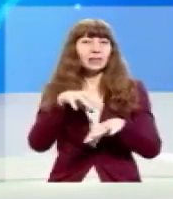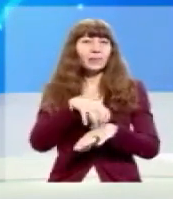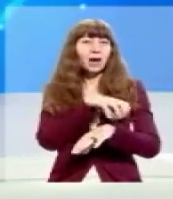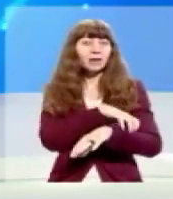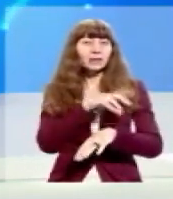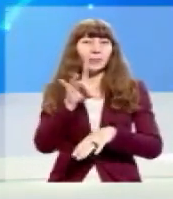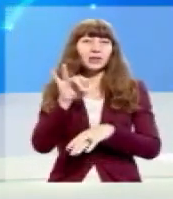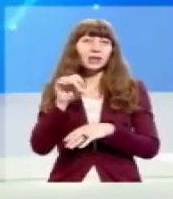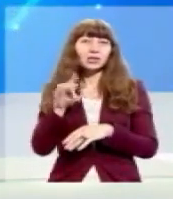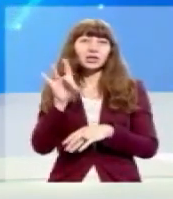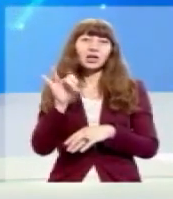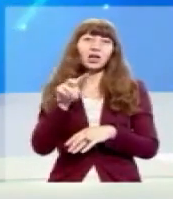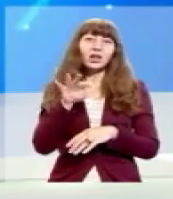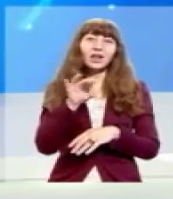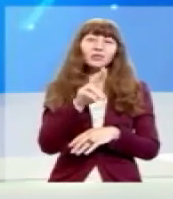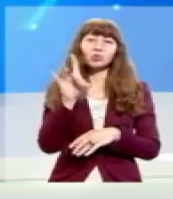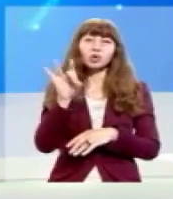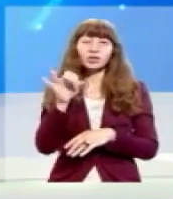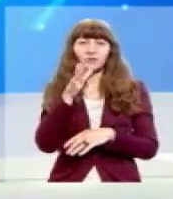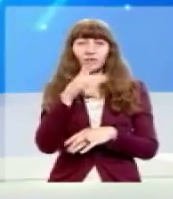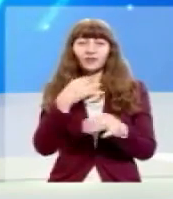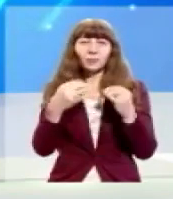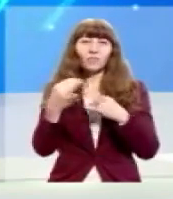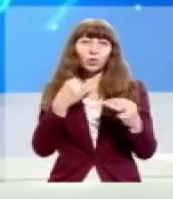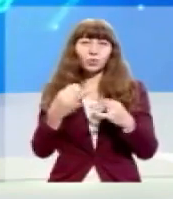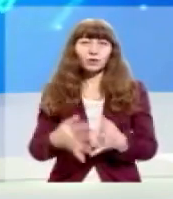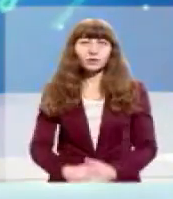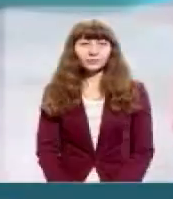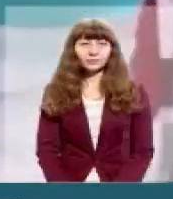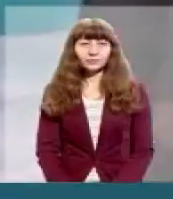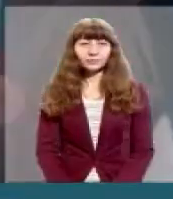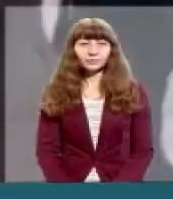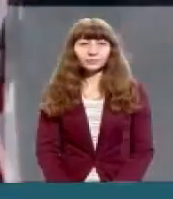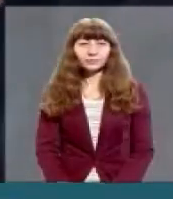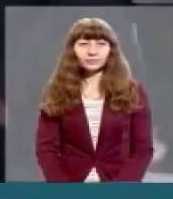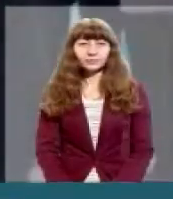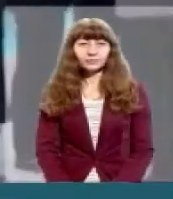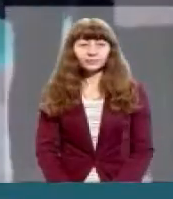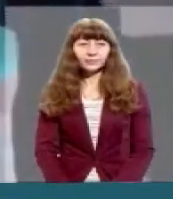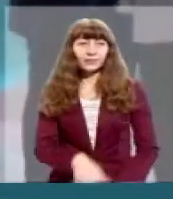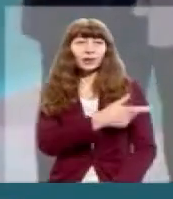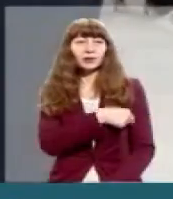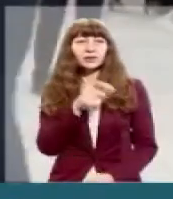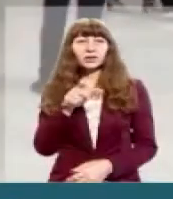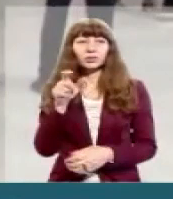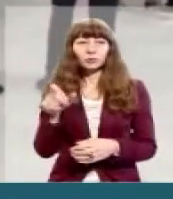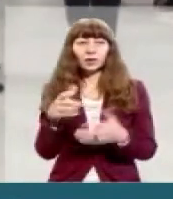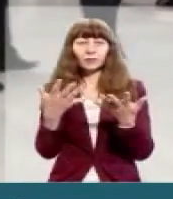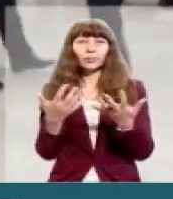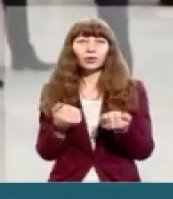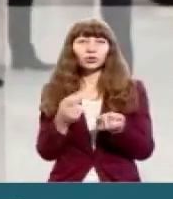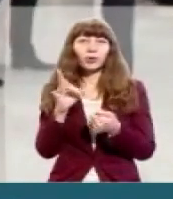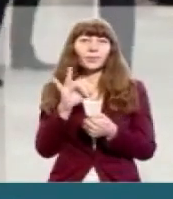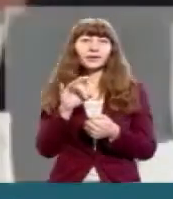шараға кімдер қатысты, қандай ұсыныстар айтылды? Келесі бейнематериалда. Үш ай бұрын ғана мандат алған депутаттар бүгін Қазақстанның